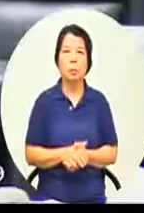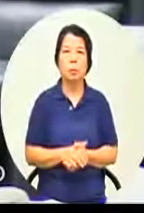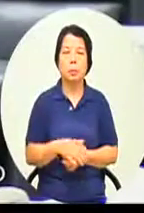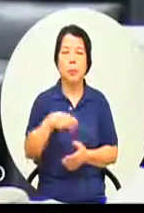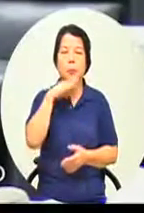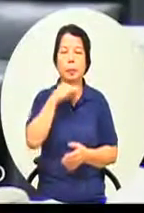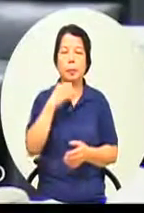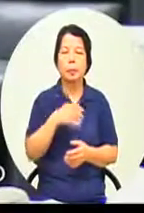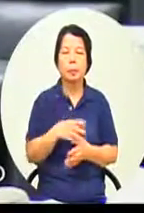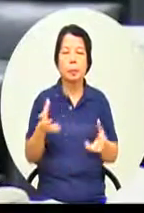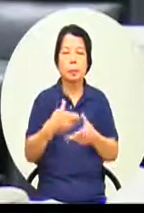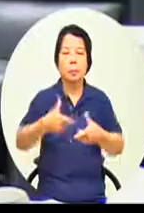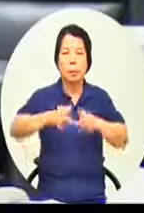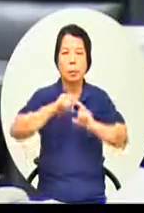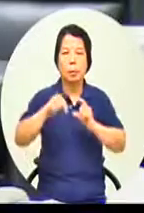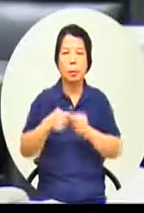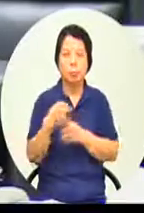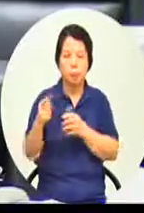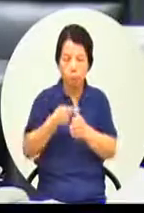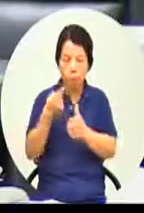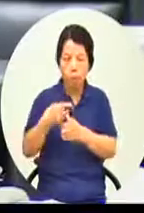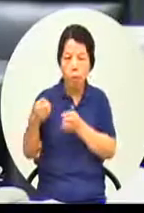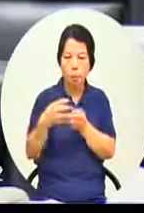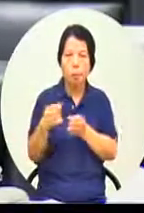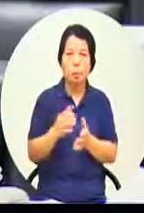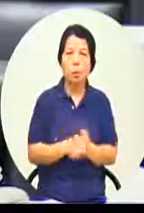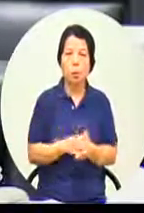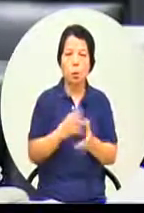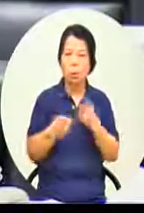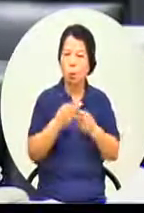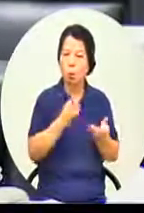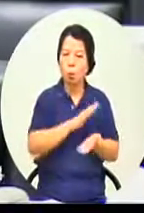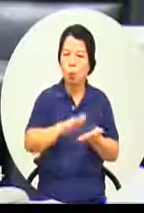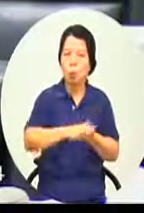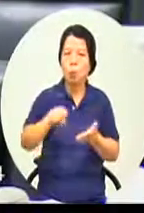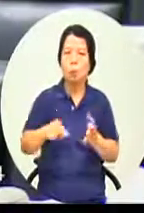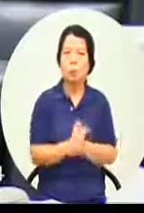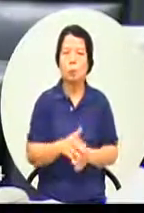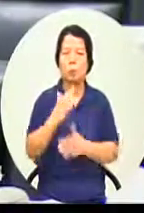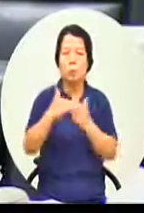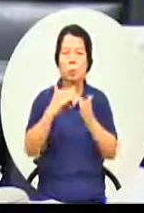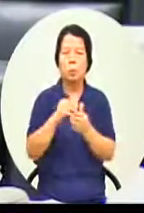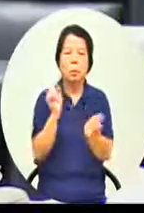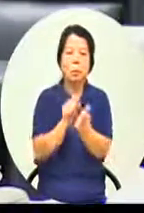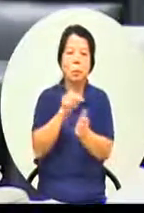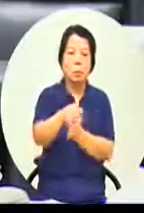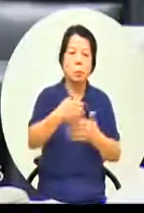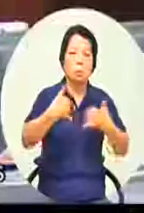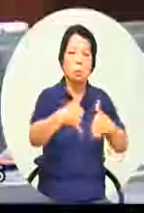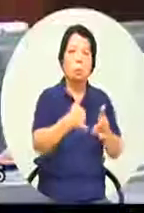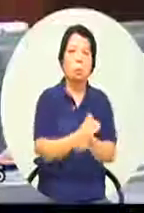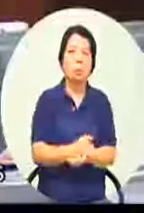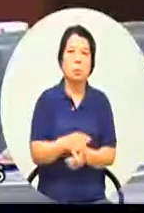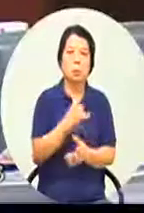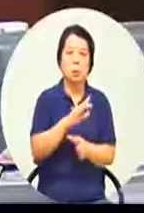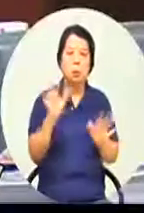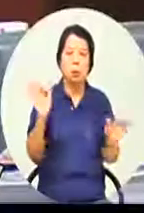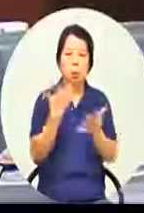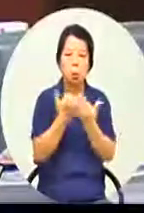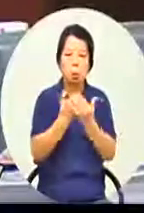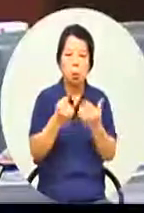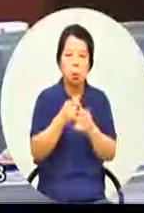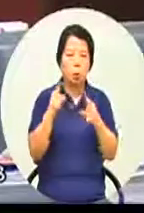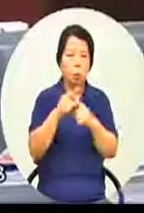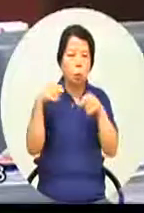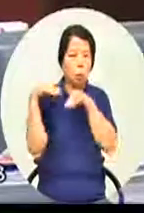一下回答我，你讨论一下这个看要怎么样来处理，不然刚好两个好好端往靠这条路在走，哎，出来的时候还嫌人家人很多，哦，